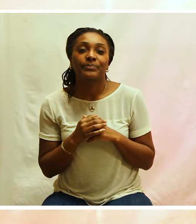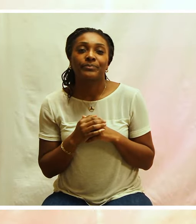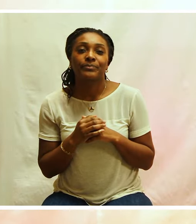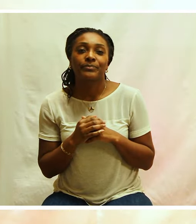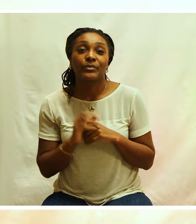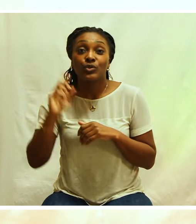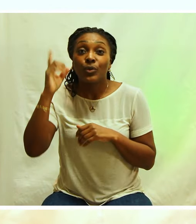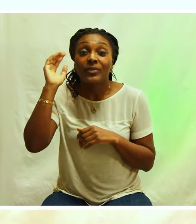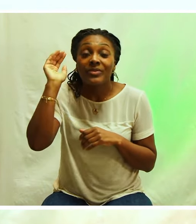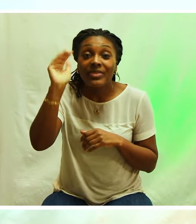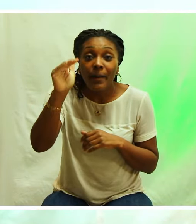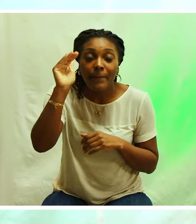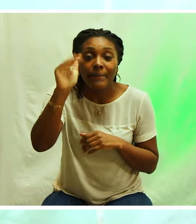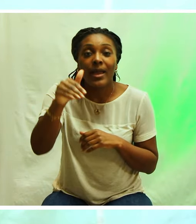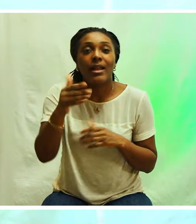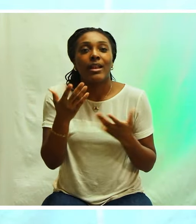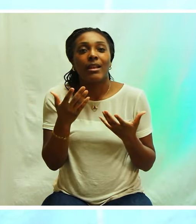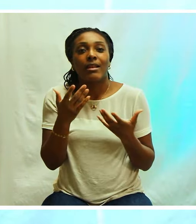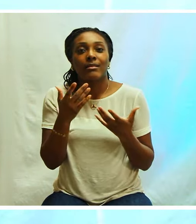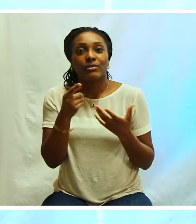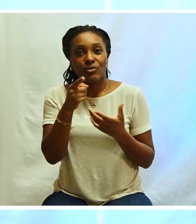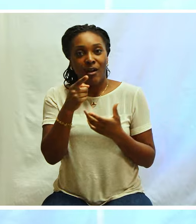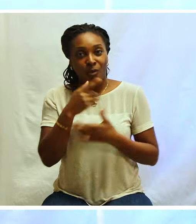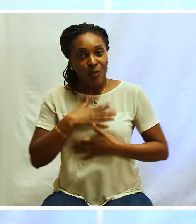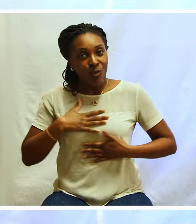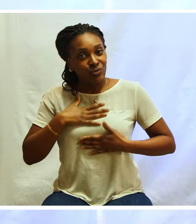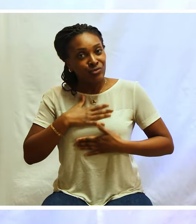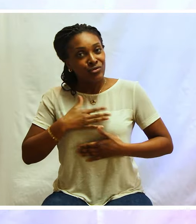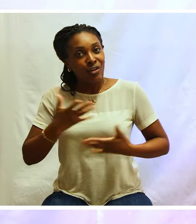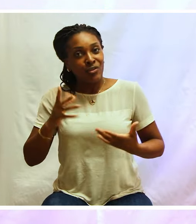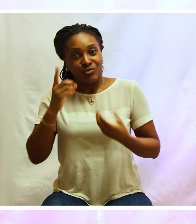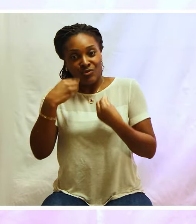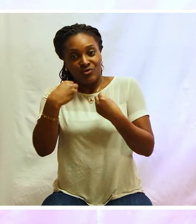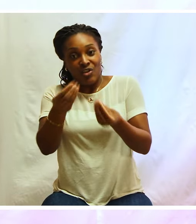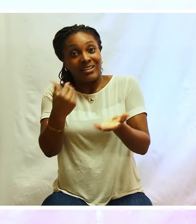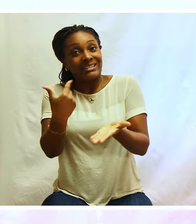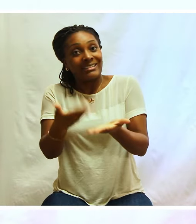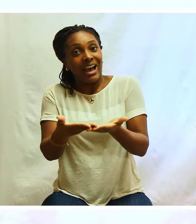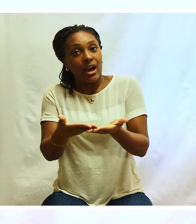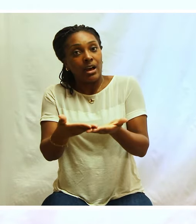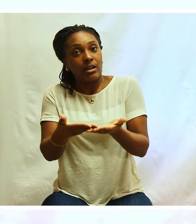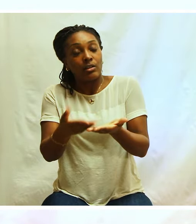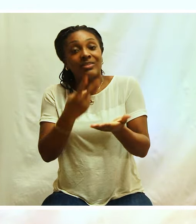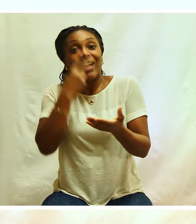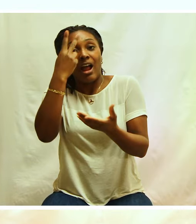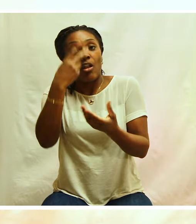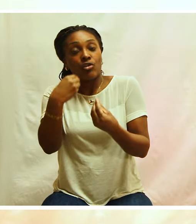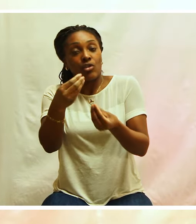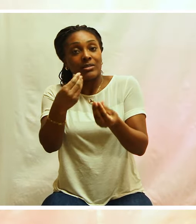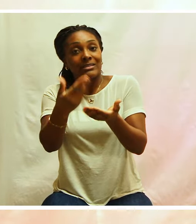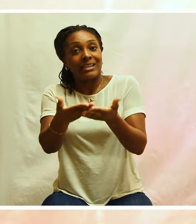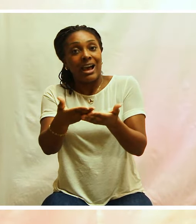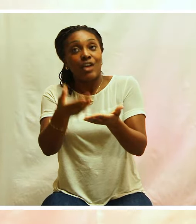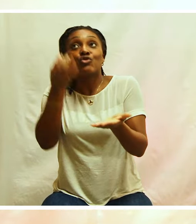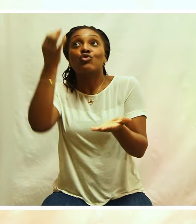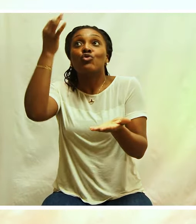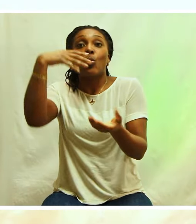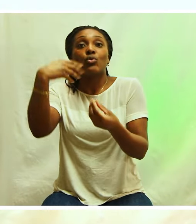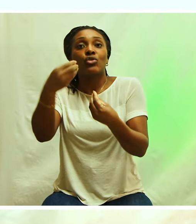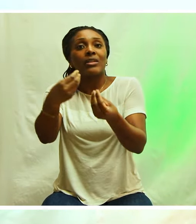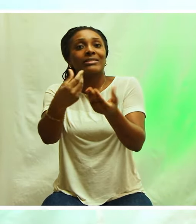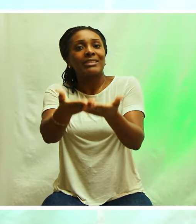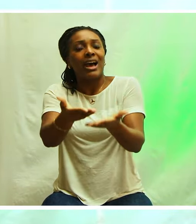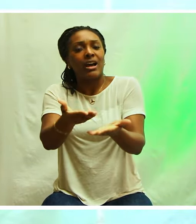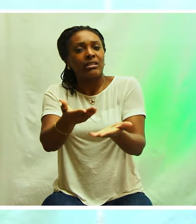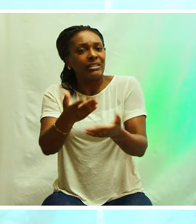Dieu t'appelle à considérer aujourd'hui et à apprécier peut-être le talent ou le don que tu as reçu, pas autant que l'autre à